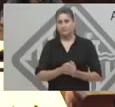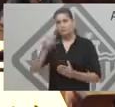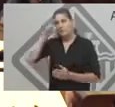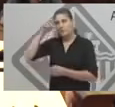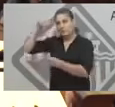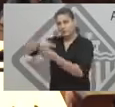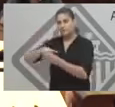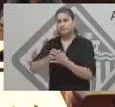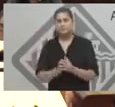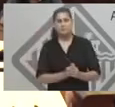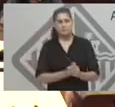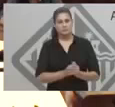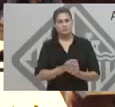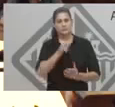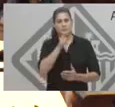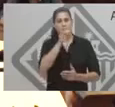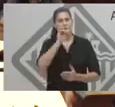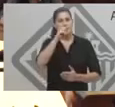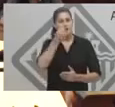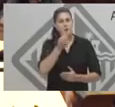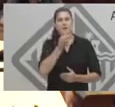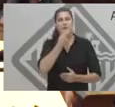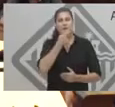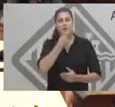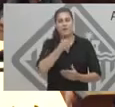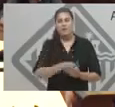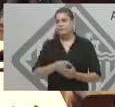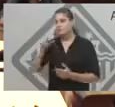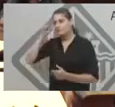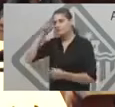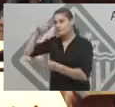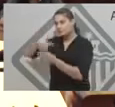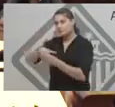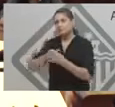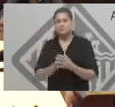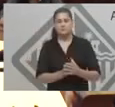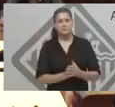Noguera. Ila Vargas José Francisco. Antoni Noguera.